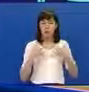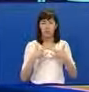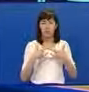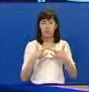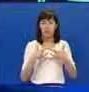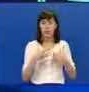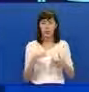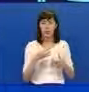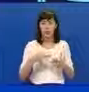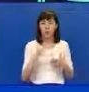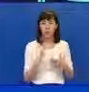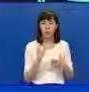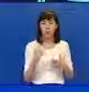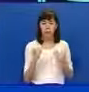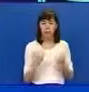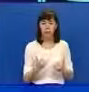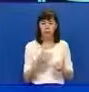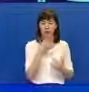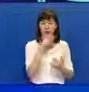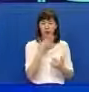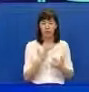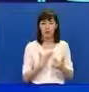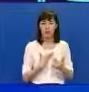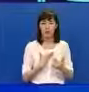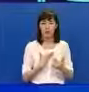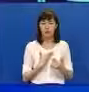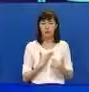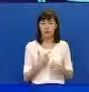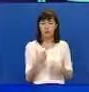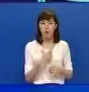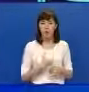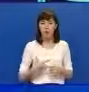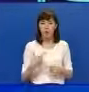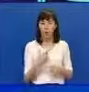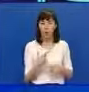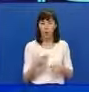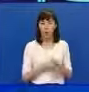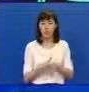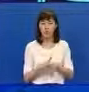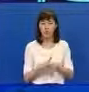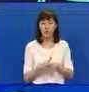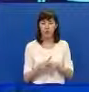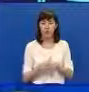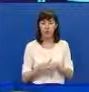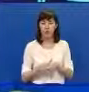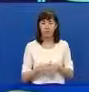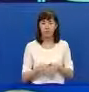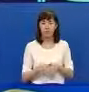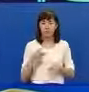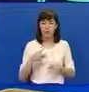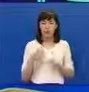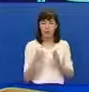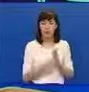осы облыста болу керек. Қазіргі уақытта бізде Маңғыстау облысы ғана жетілді. Енді осы